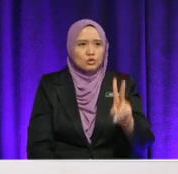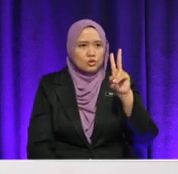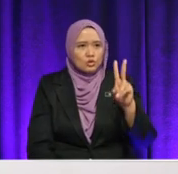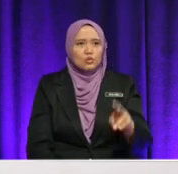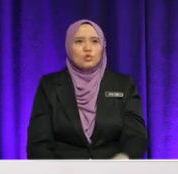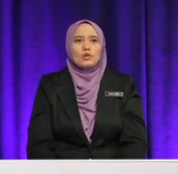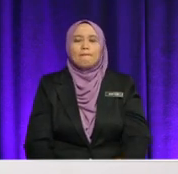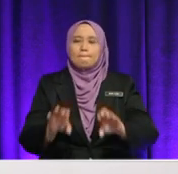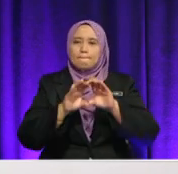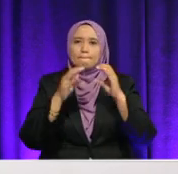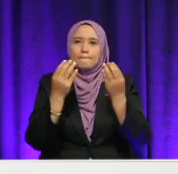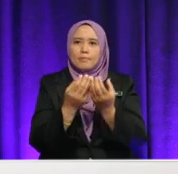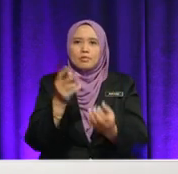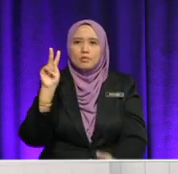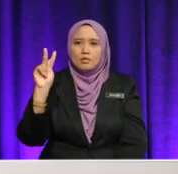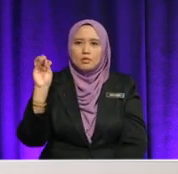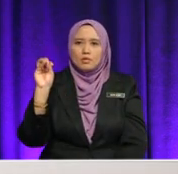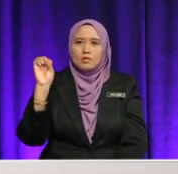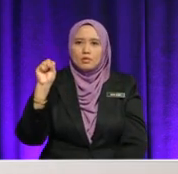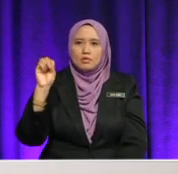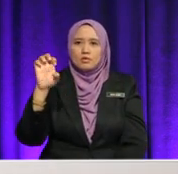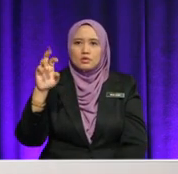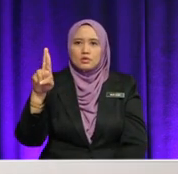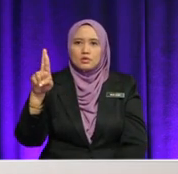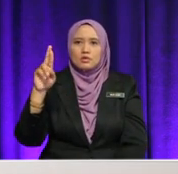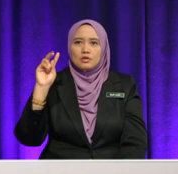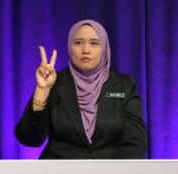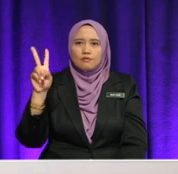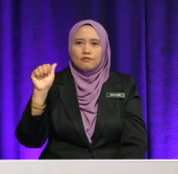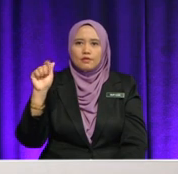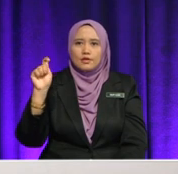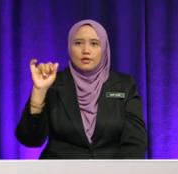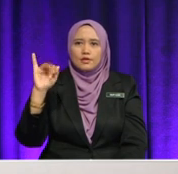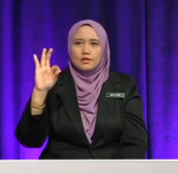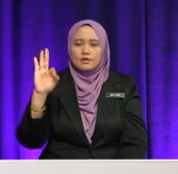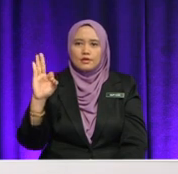jadi tungku bertemu dengan tokoh-tokoh ini melalui